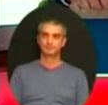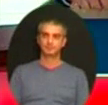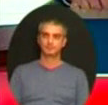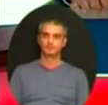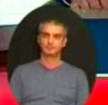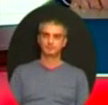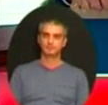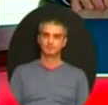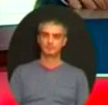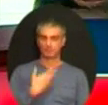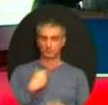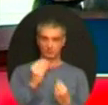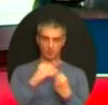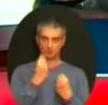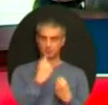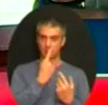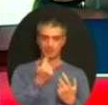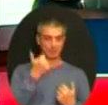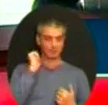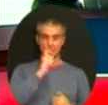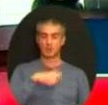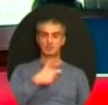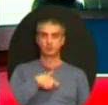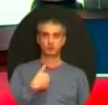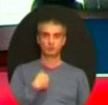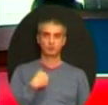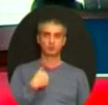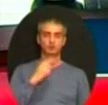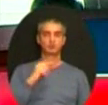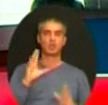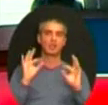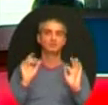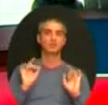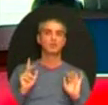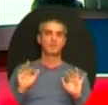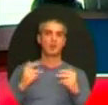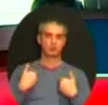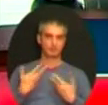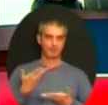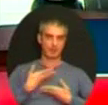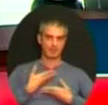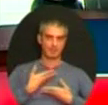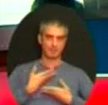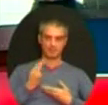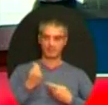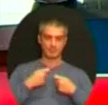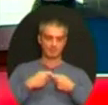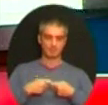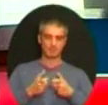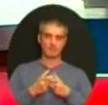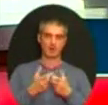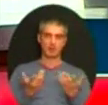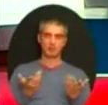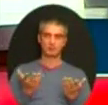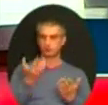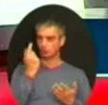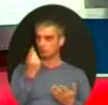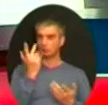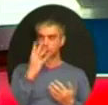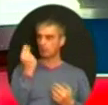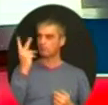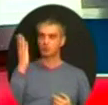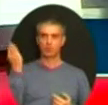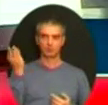אבל תני לי עוד דבר אחד. הרי אתמול השימו אותנו שיש לנו עשרות מיליונים, אנחנו מקבלים דמי מפלגות. בבקשה, שיקחו את זה, יש להם הרבה